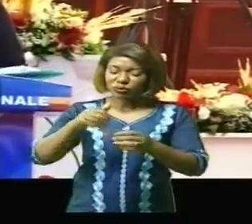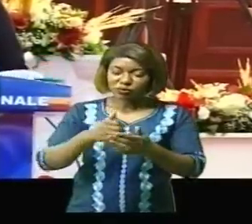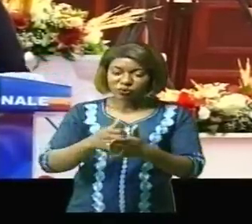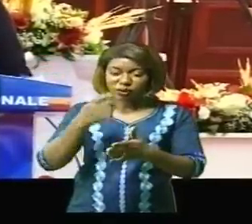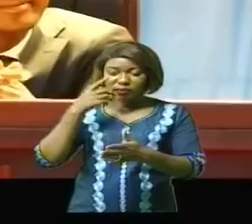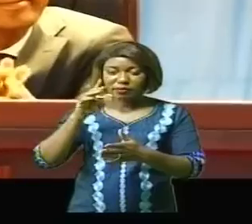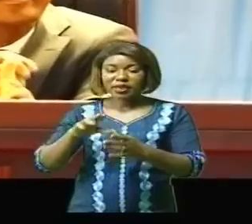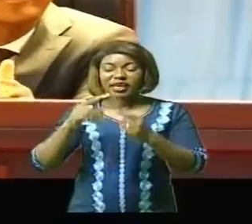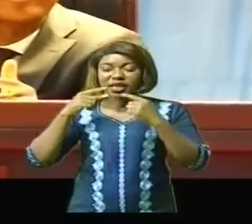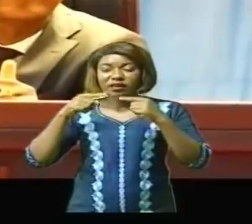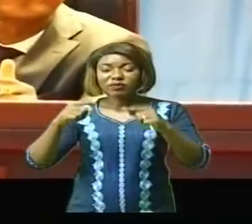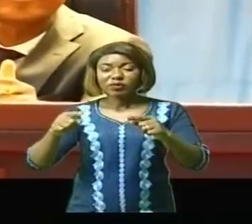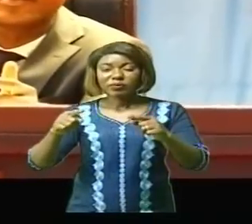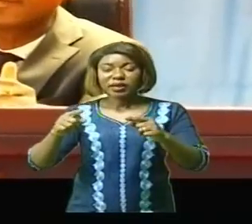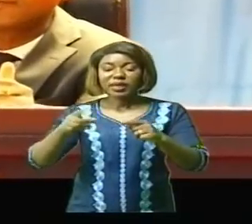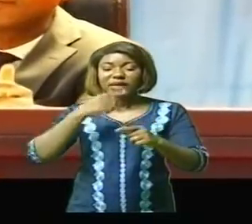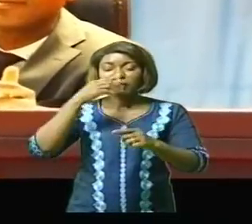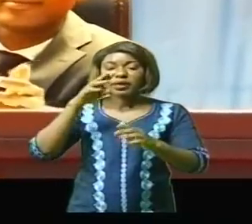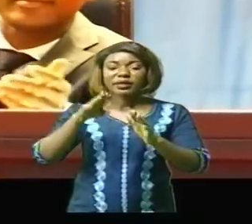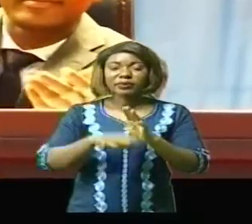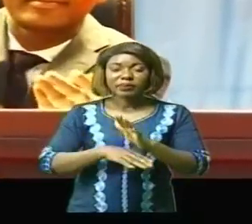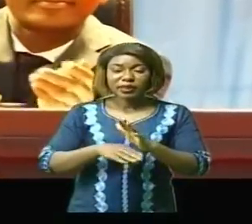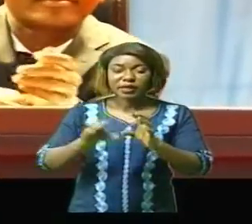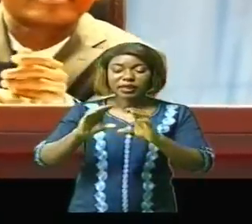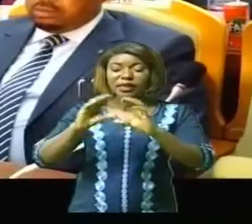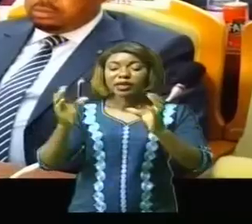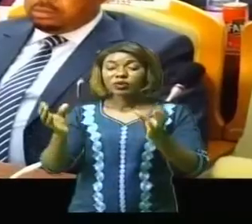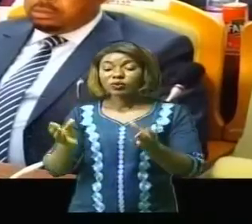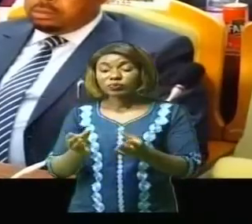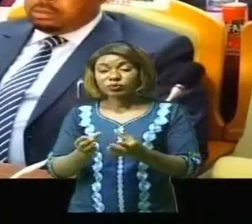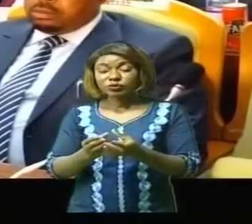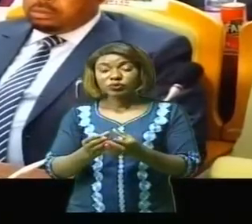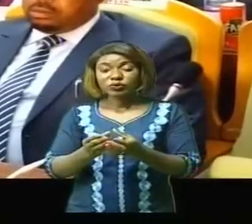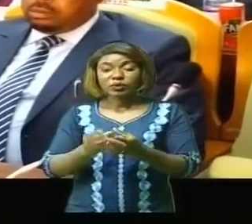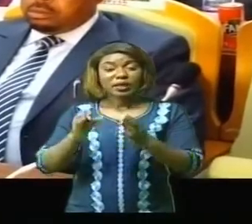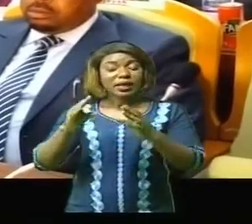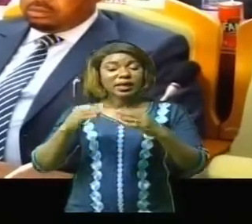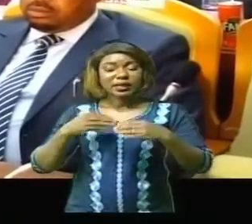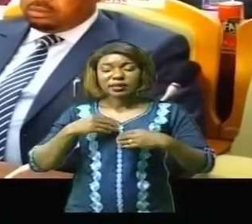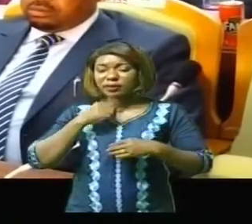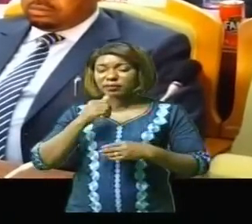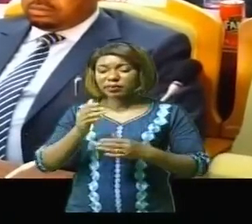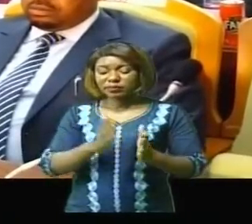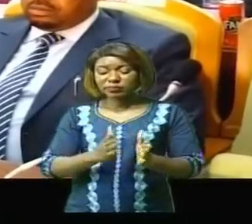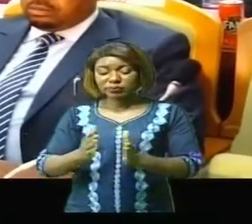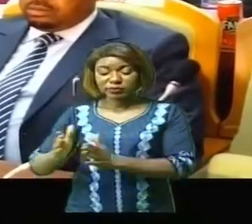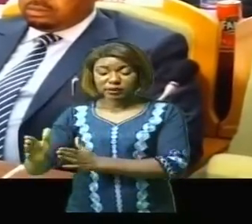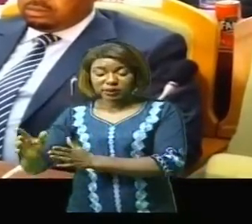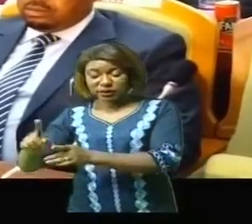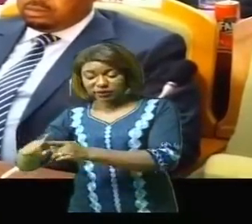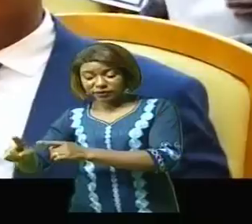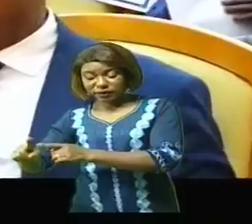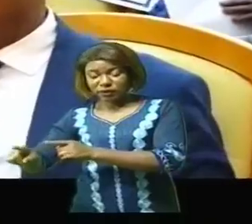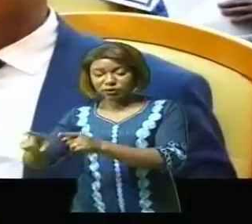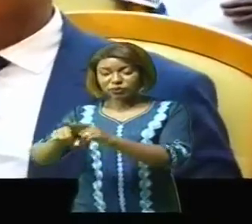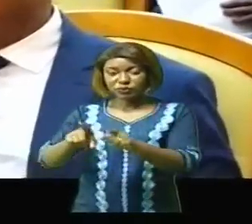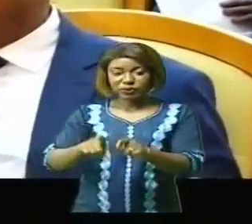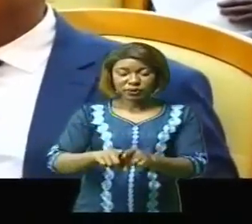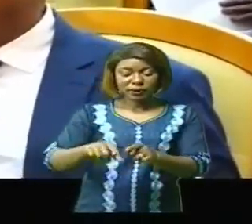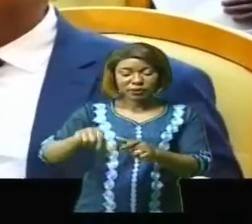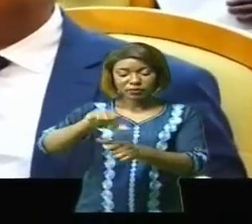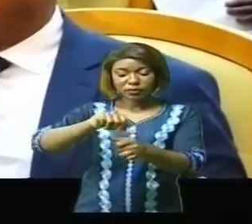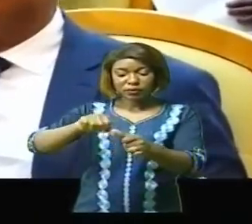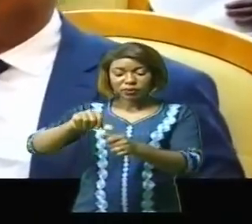tenu informer l'Assemblée plénière que la Commission n'ayant pas réussi à aplanir les divergences, notamment autour